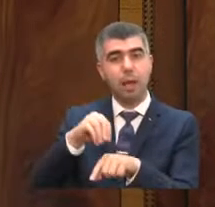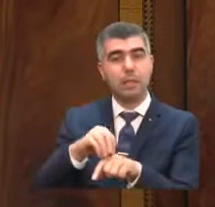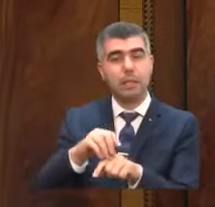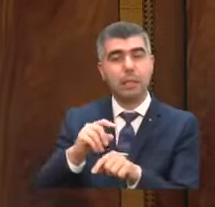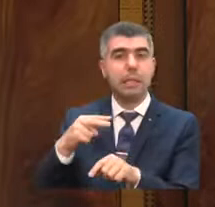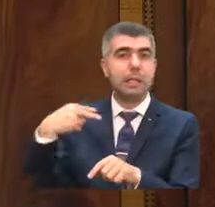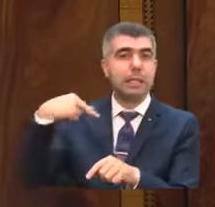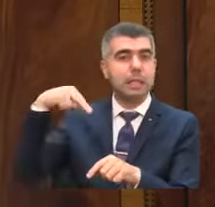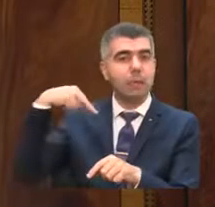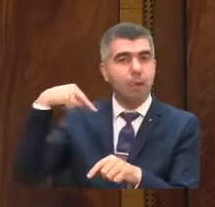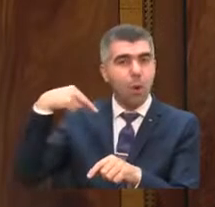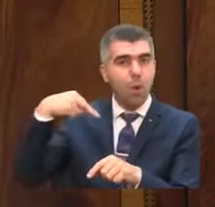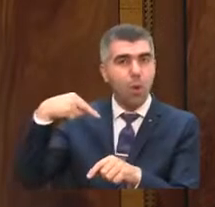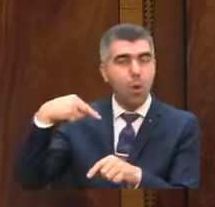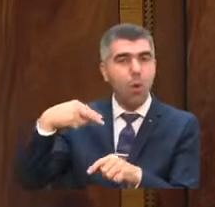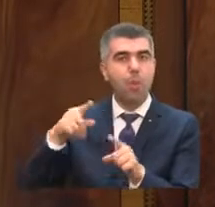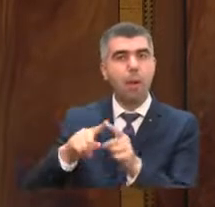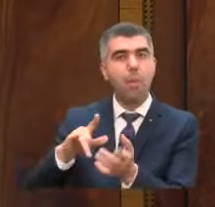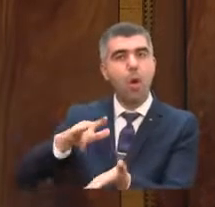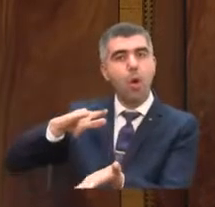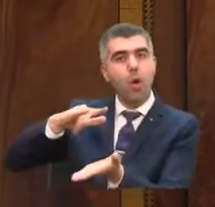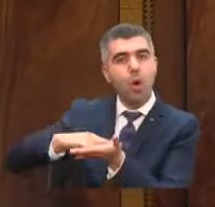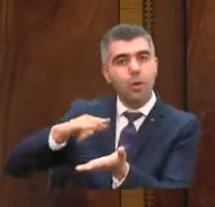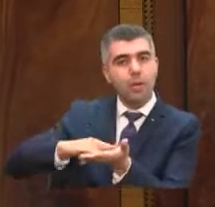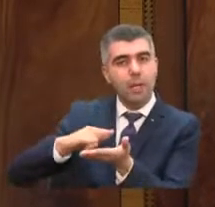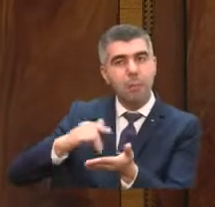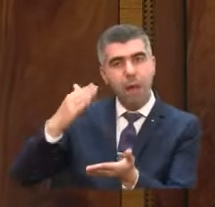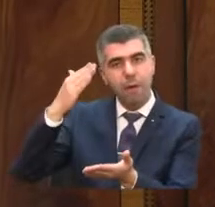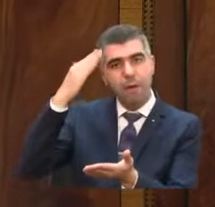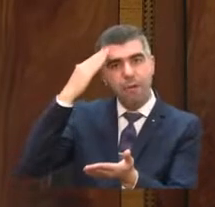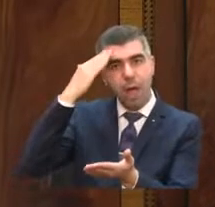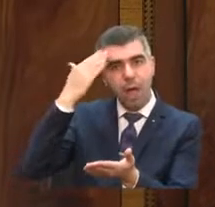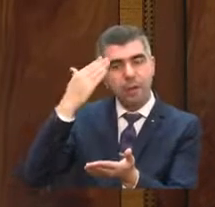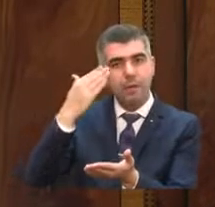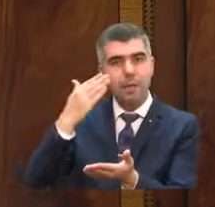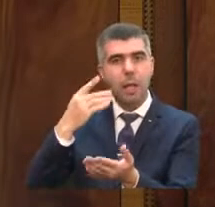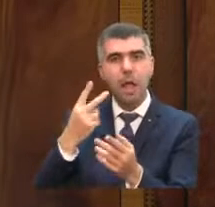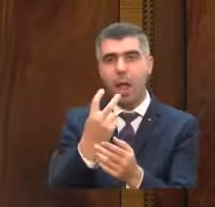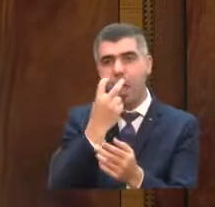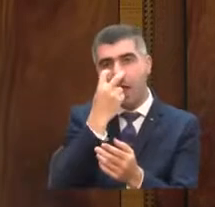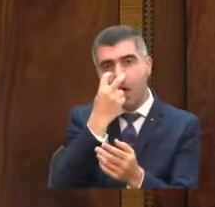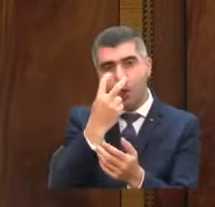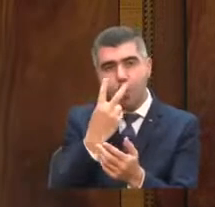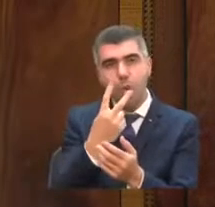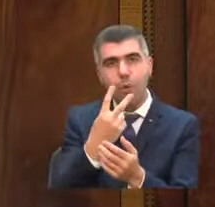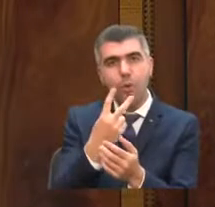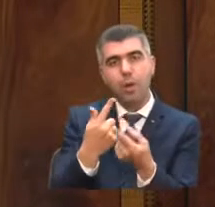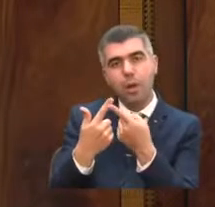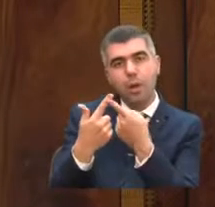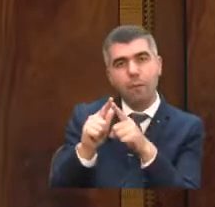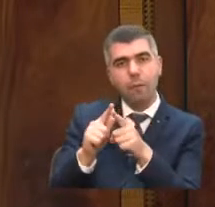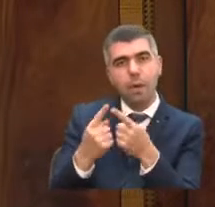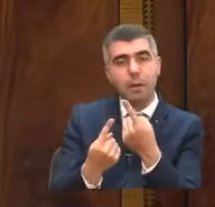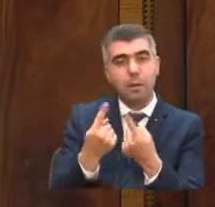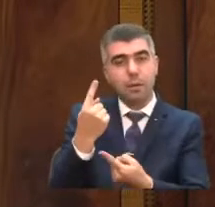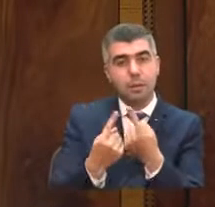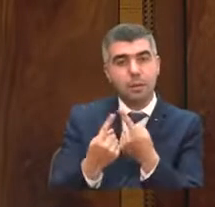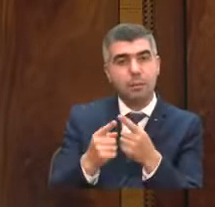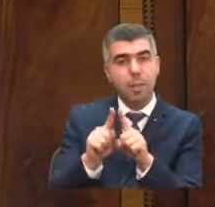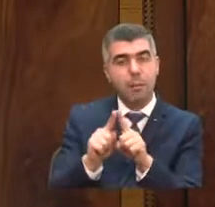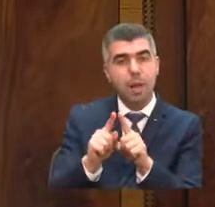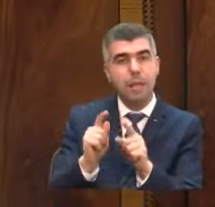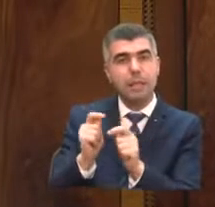اكدز بزاكوره، غيس بالحسيمه، فاسك بكلميم، الساقيه الحمراء بالعيون، ترقا ومادي بكرسيف، ايد زياد بالحوز، سيدي عبو